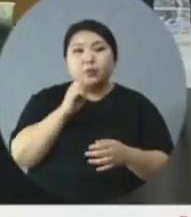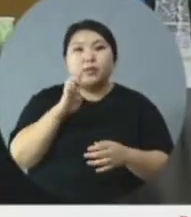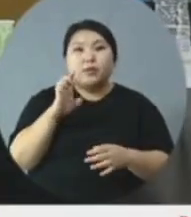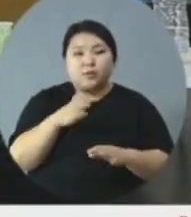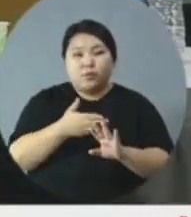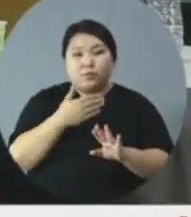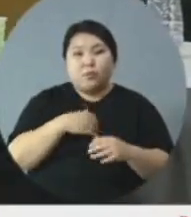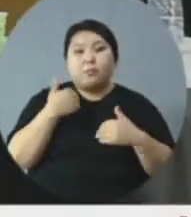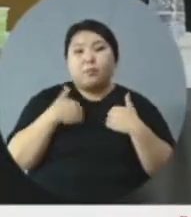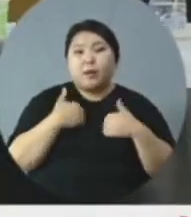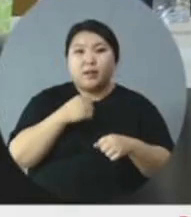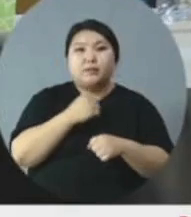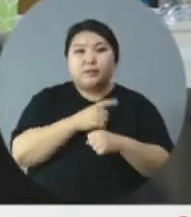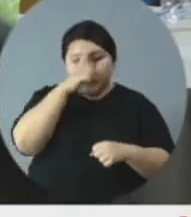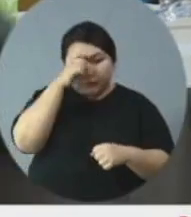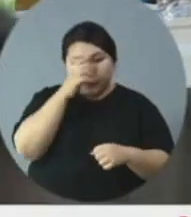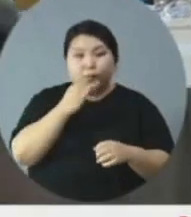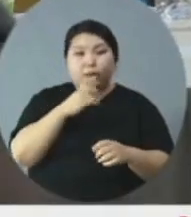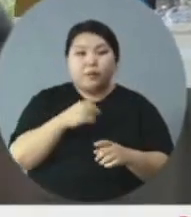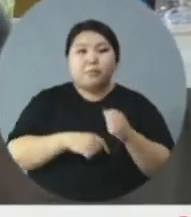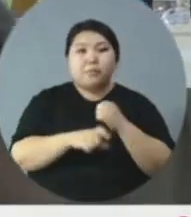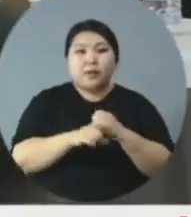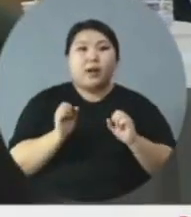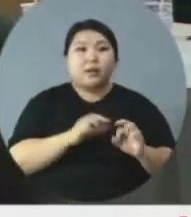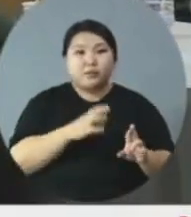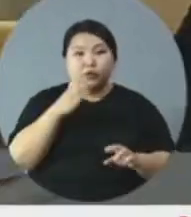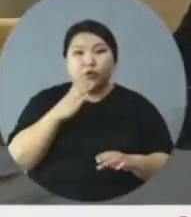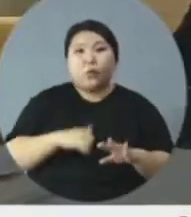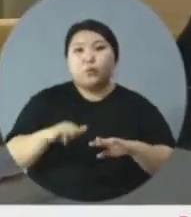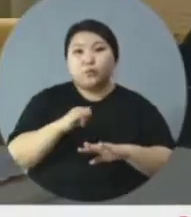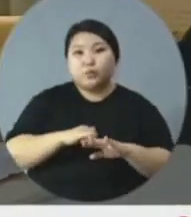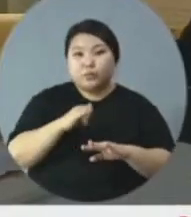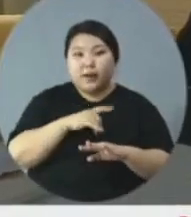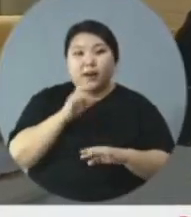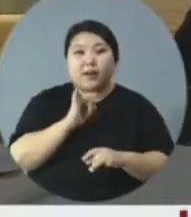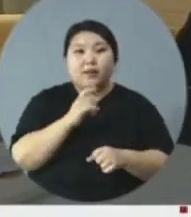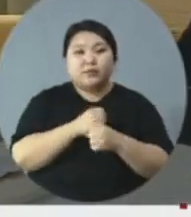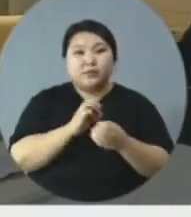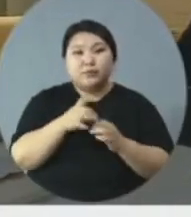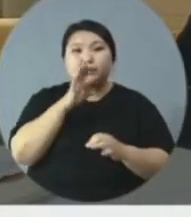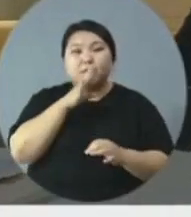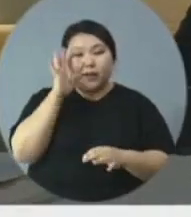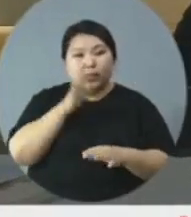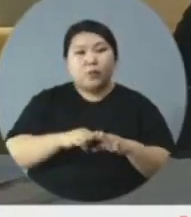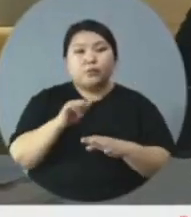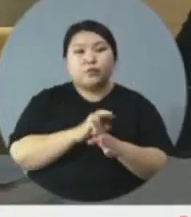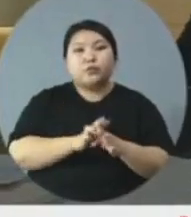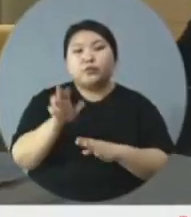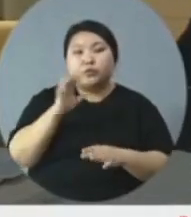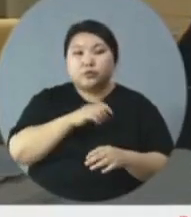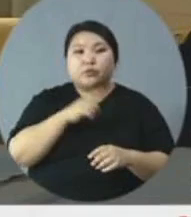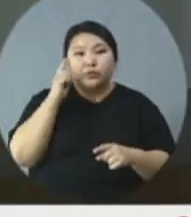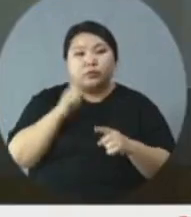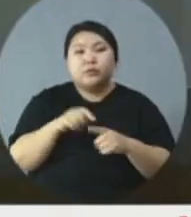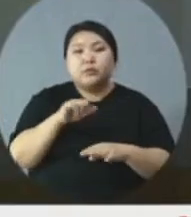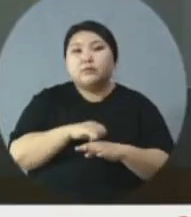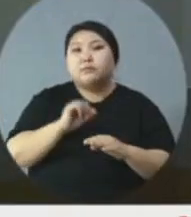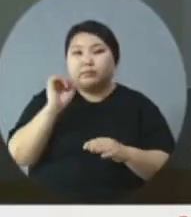өмнөх боловсролын багш ажилчид эмч сэвлэгч нар мэрэгжлийн орхиж бүгд найрамдах салбарын сусад хар ажил хийхээр гадаад улсыг зорж байгаа